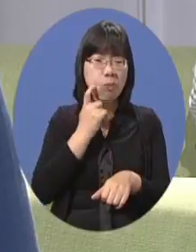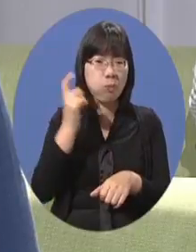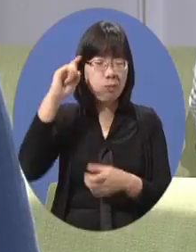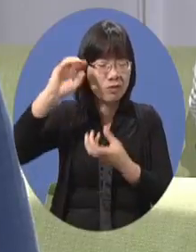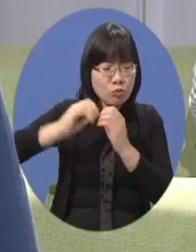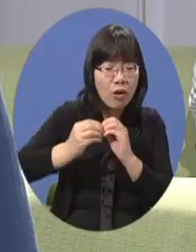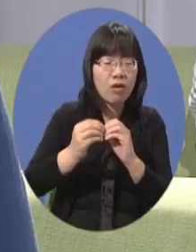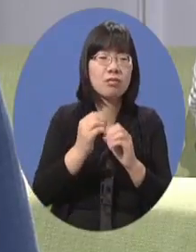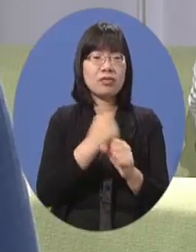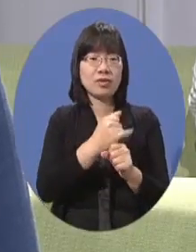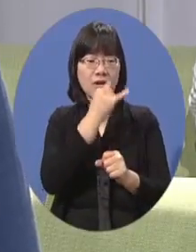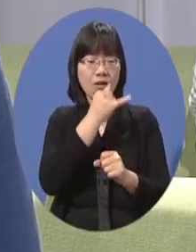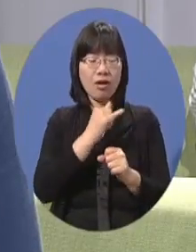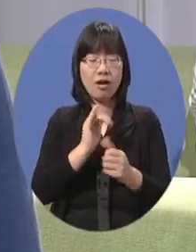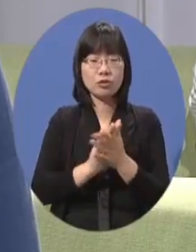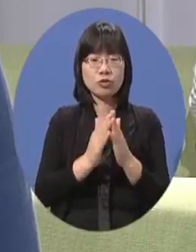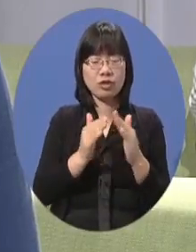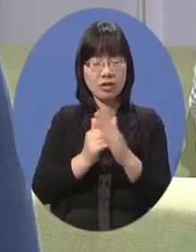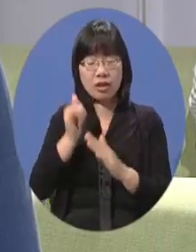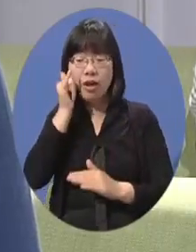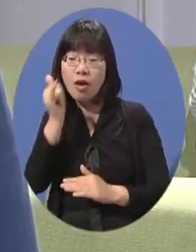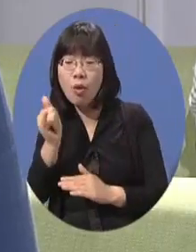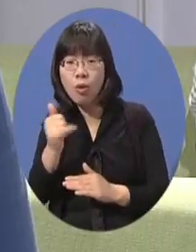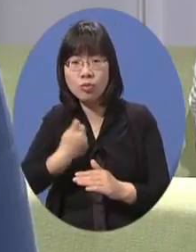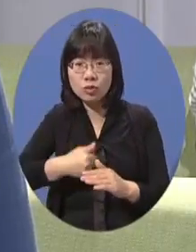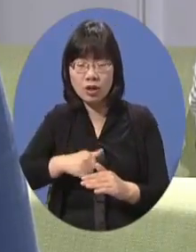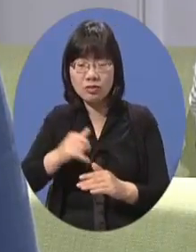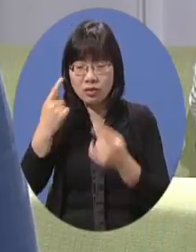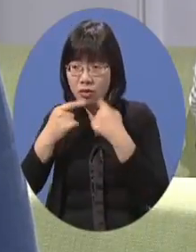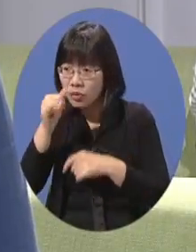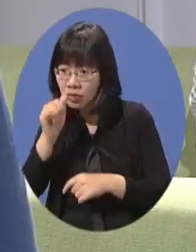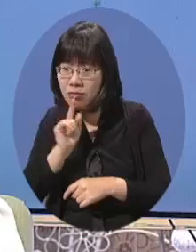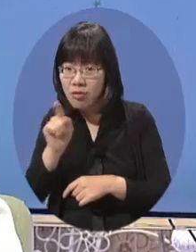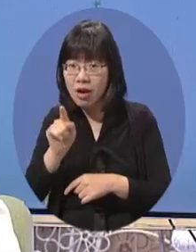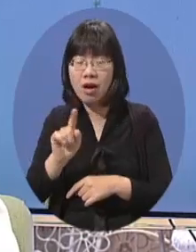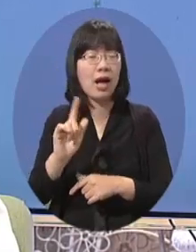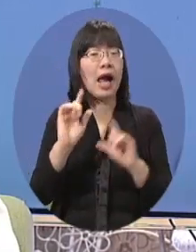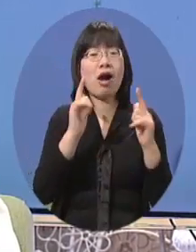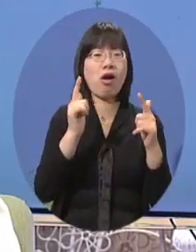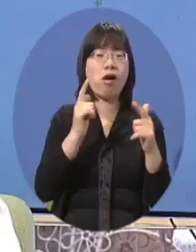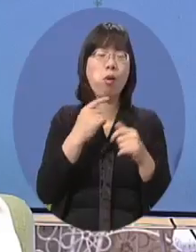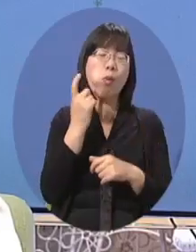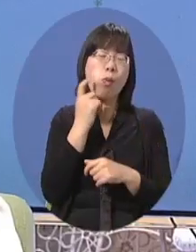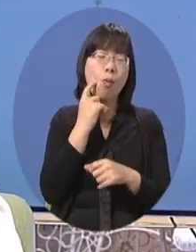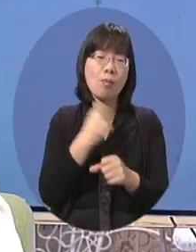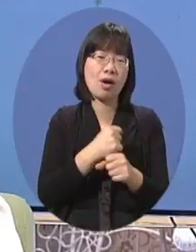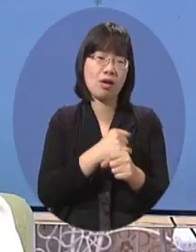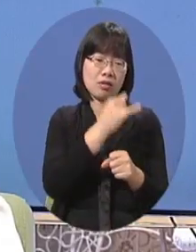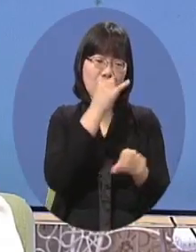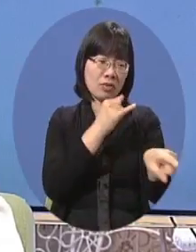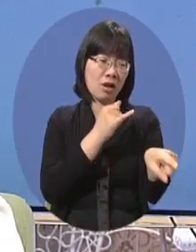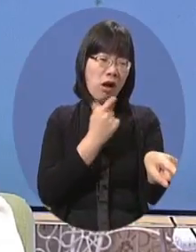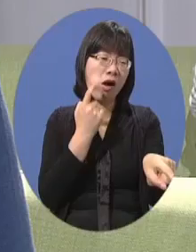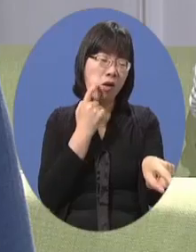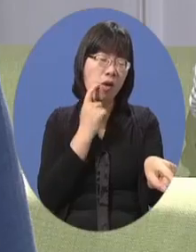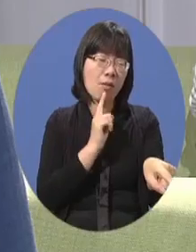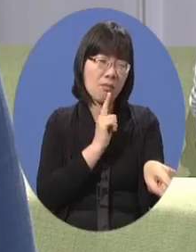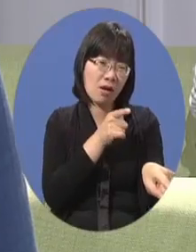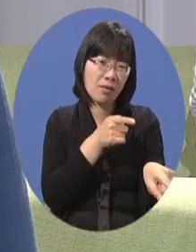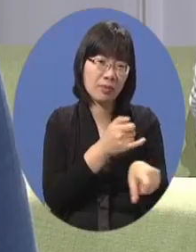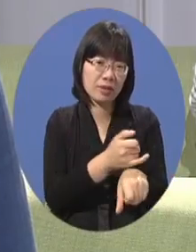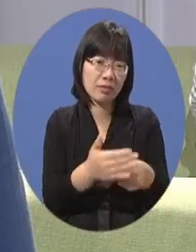우리 아이가 다쳤냐고 막 그러는데 알고 보니 아이가 막 꾸며낸 거죠. 그래서 또 그걸 가지고 우리 아이가 거짓말한다고 그러면서